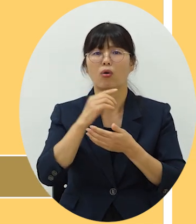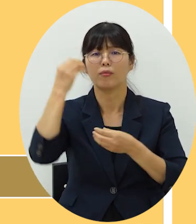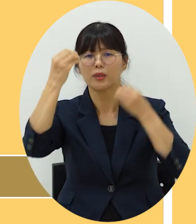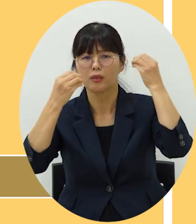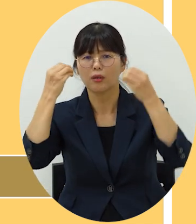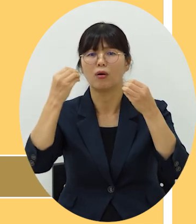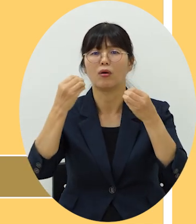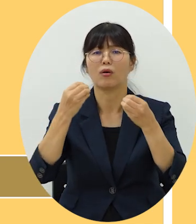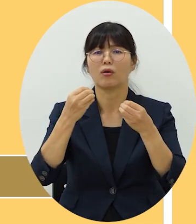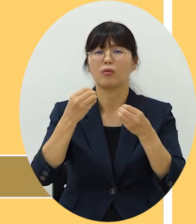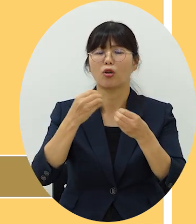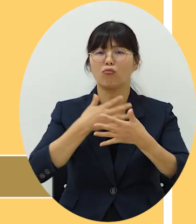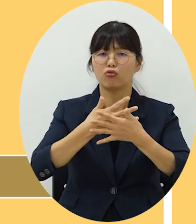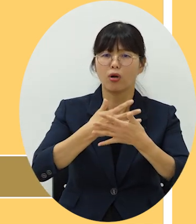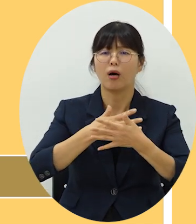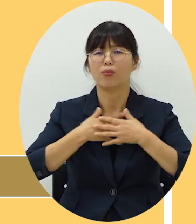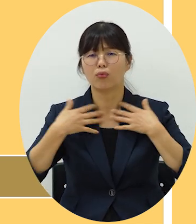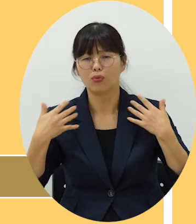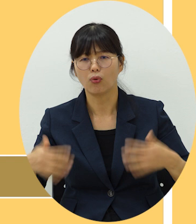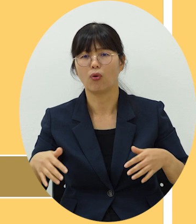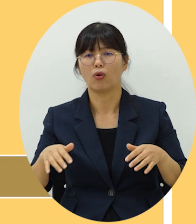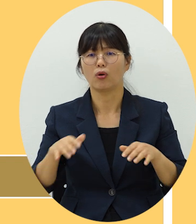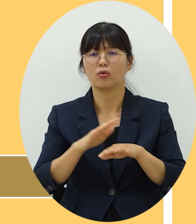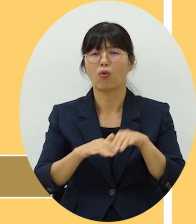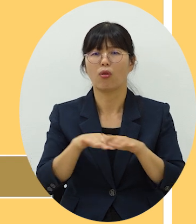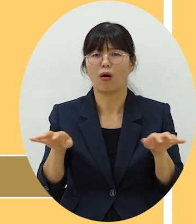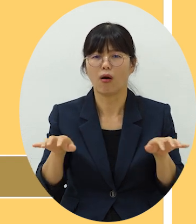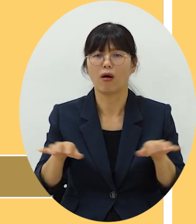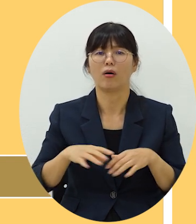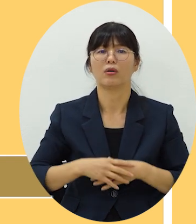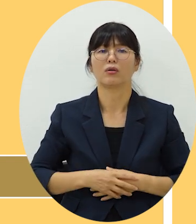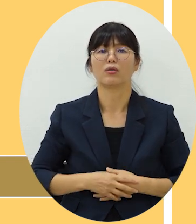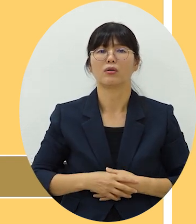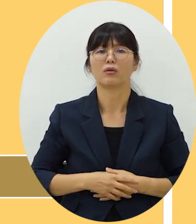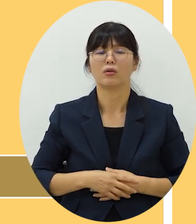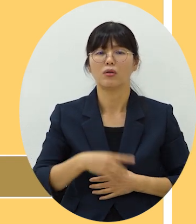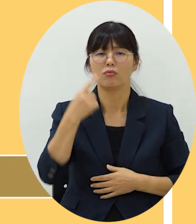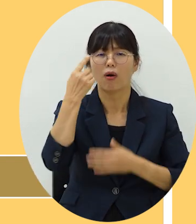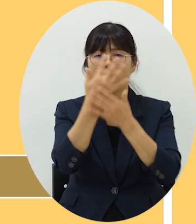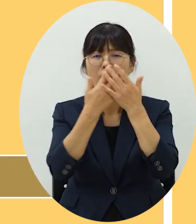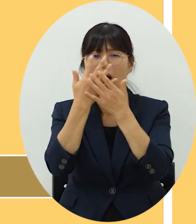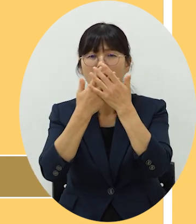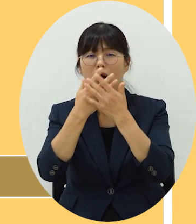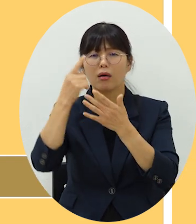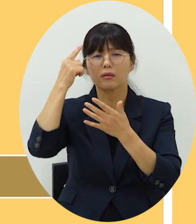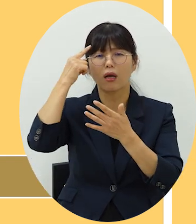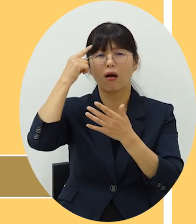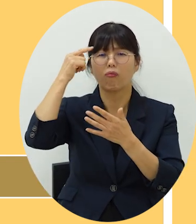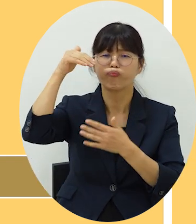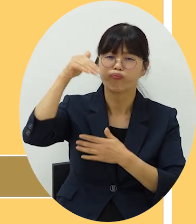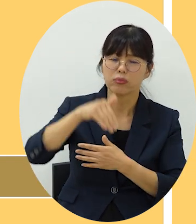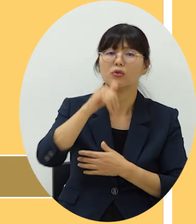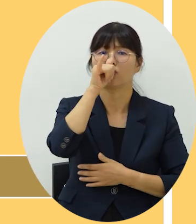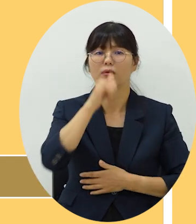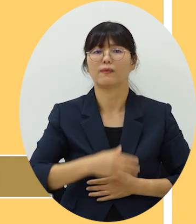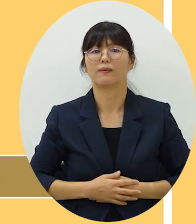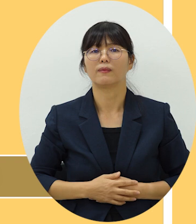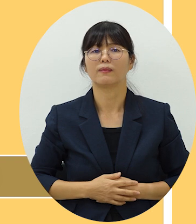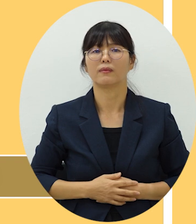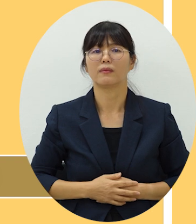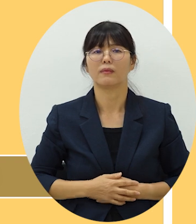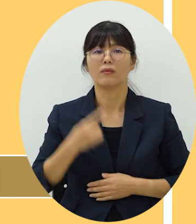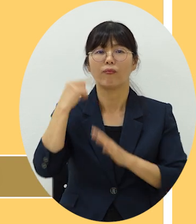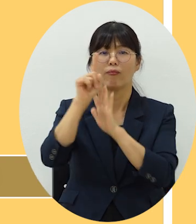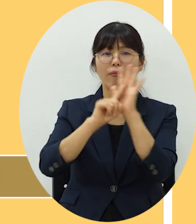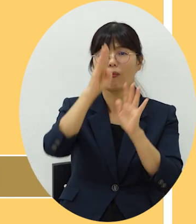빈맥, 발한, 불안, 피곤함, 손떨림, 시야 흐림, 의식 저하 등이 있습니다.